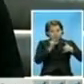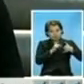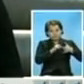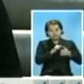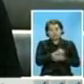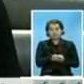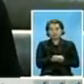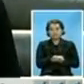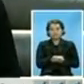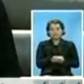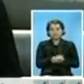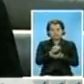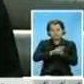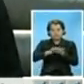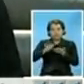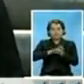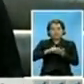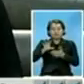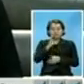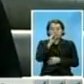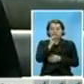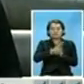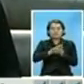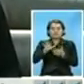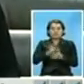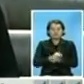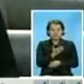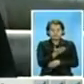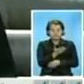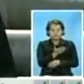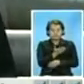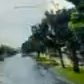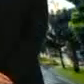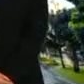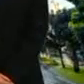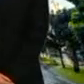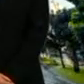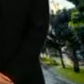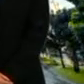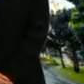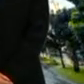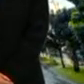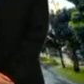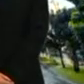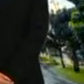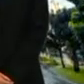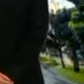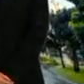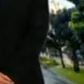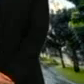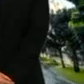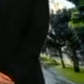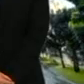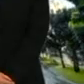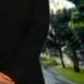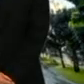ไม่เหมาะสมและใช้คำพูดไม่สุภาพขอให้ท่านประธานได้วินิจฉัยด้วยครับ คะการอภิปรายตอบโต้นะคะของสสฝ่ายรัฐบาล